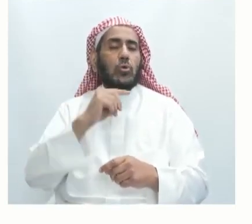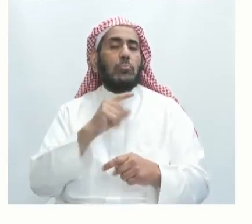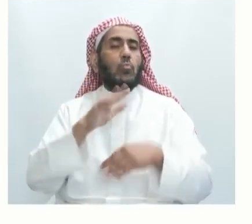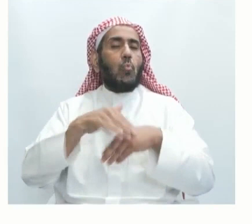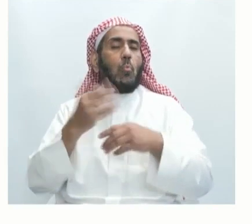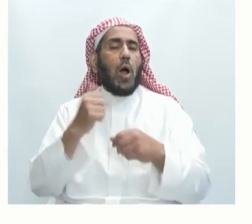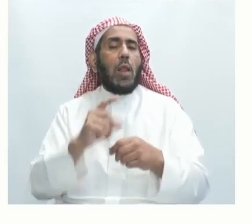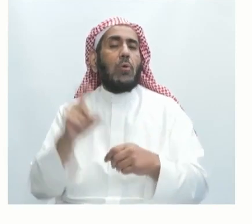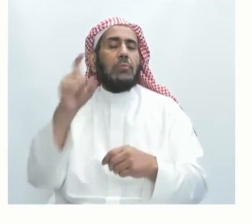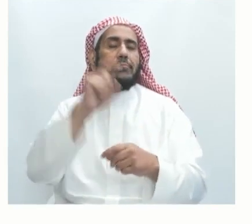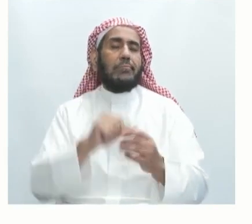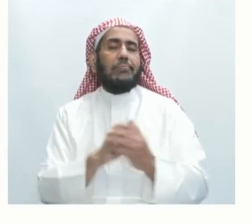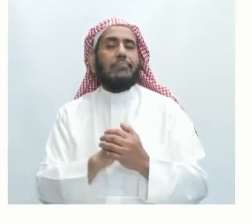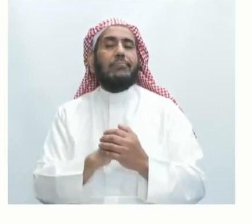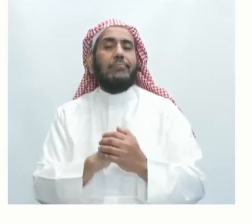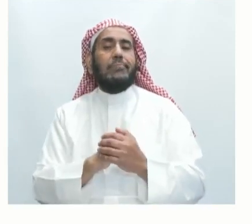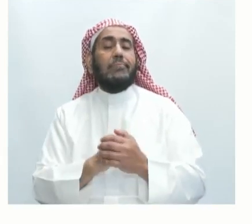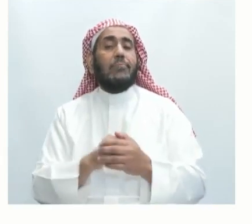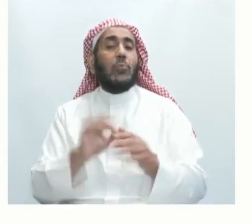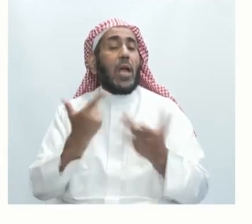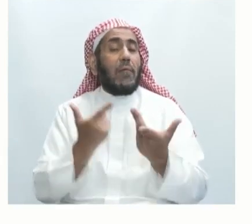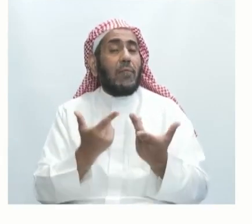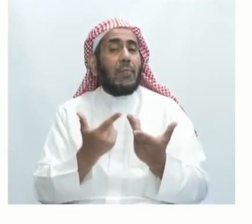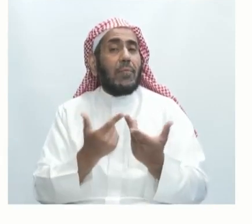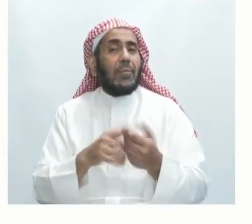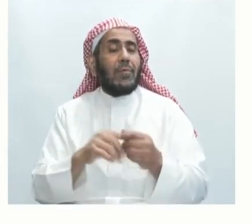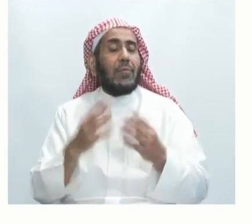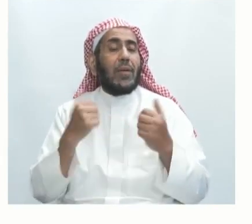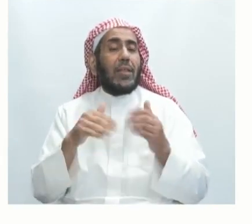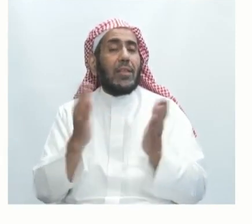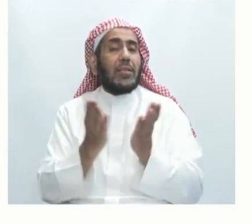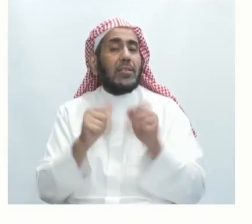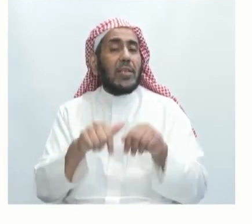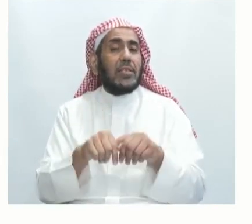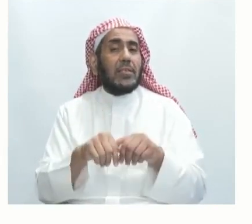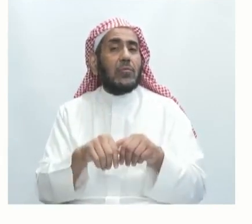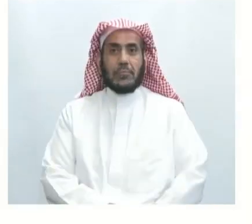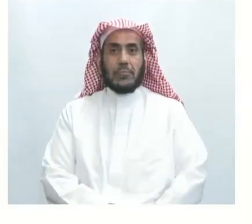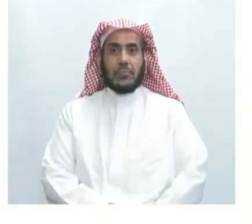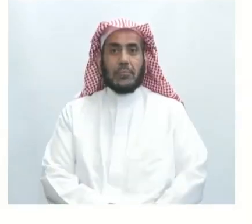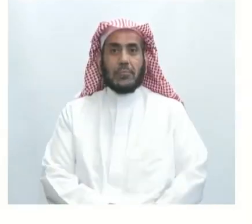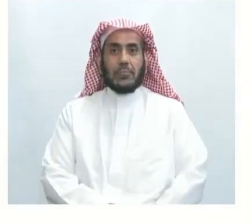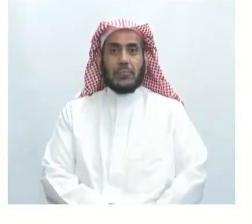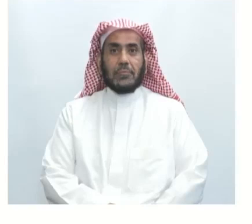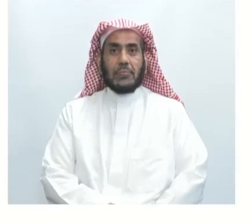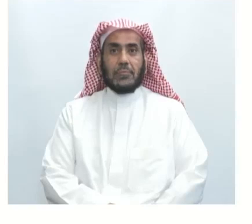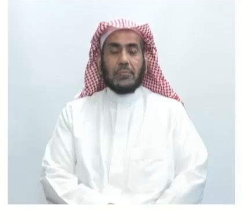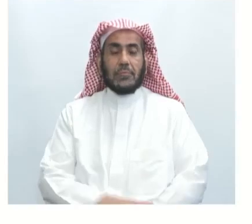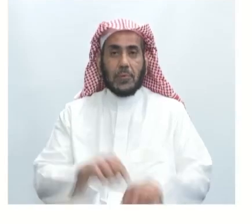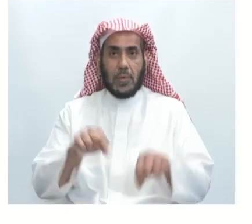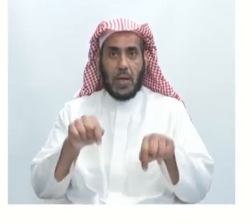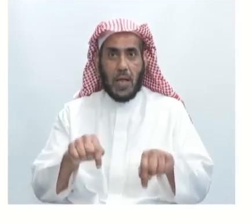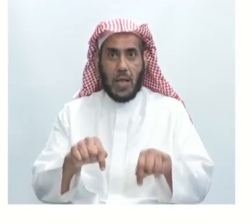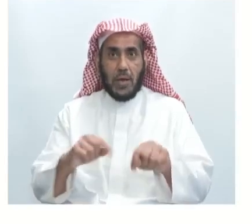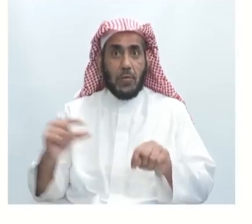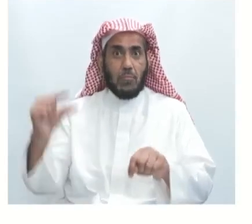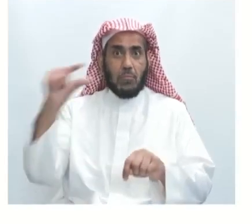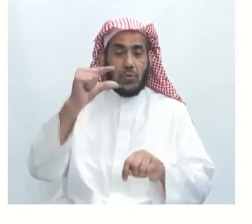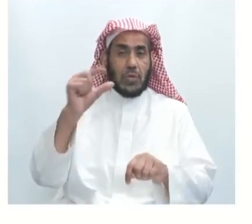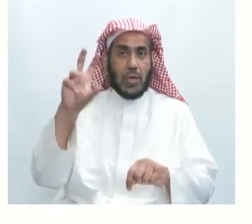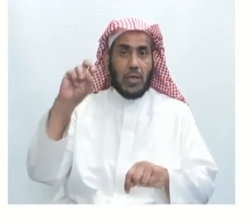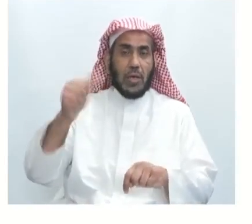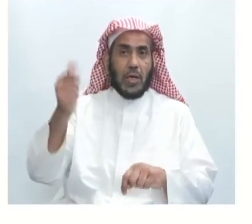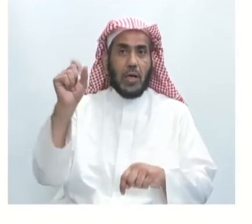السؤال بالرجوع الى ما ذكرنا في اثناء الدرس الان مصطلح القانون